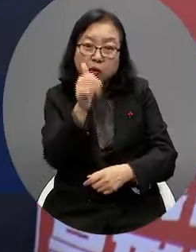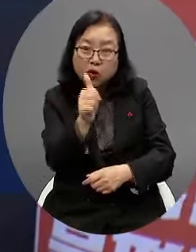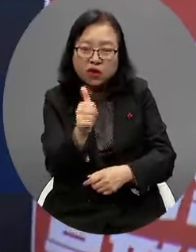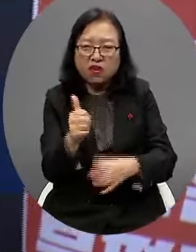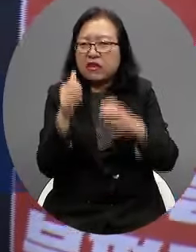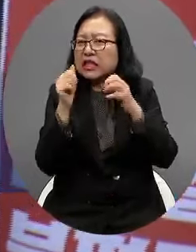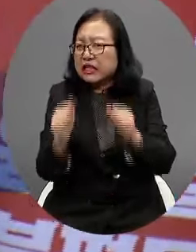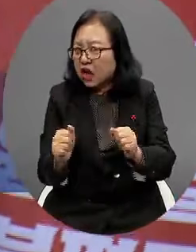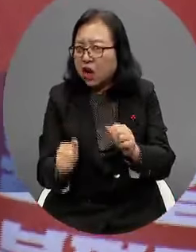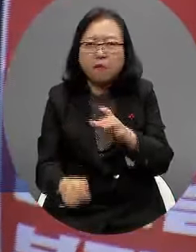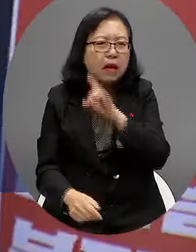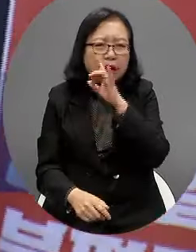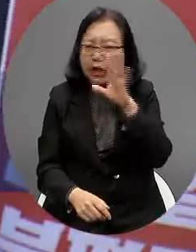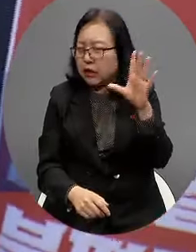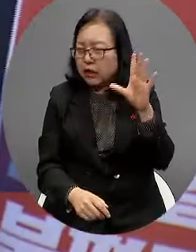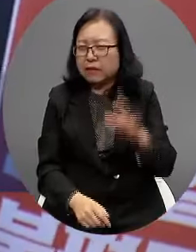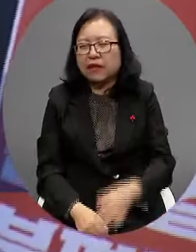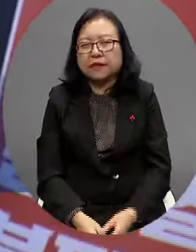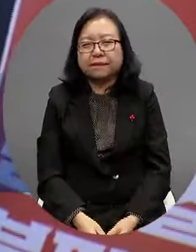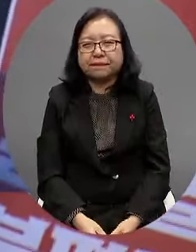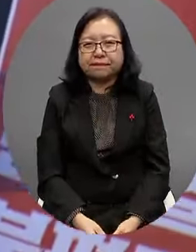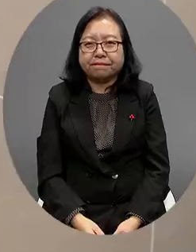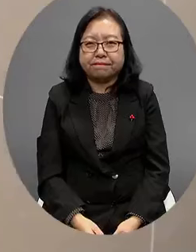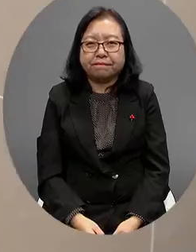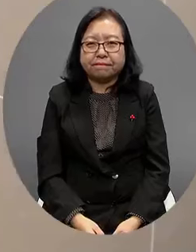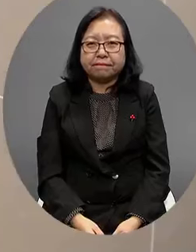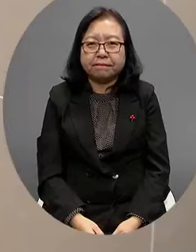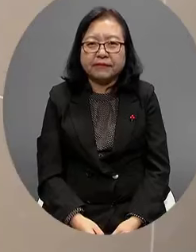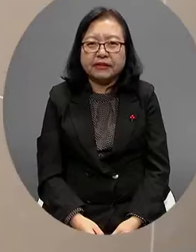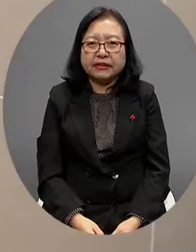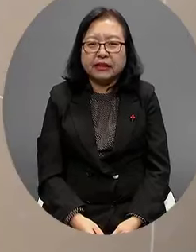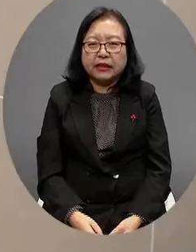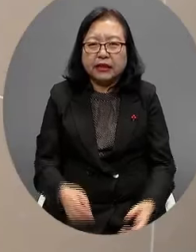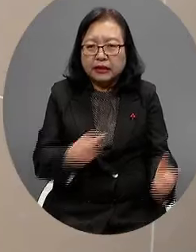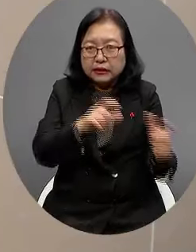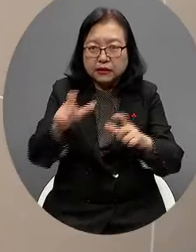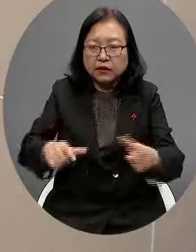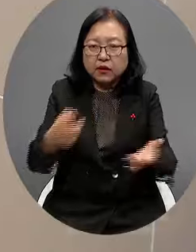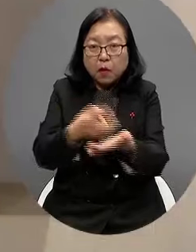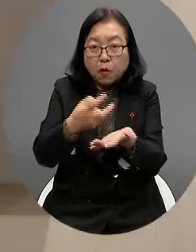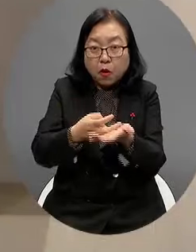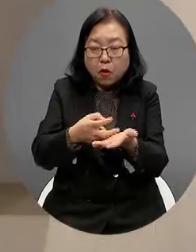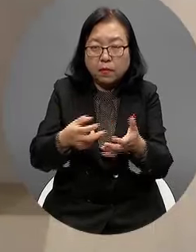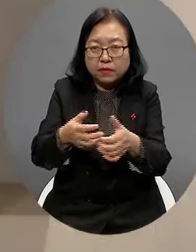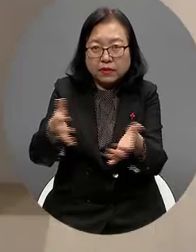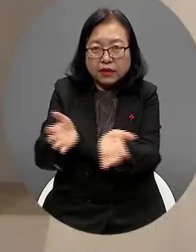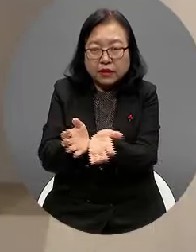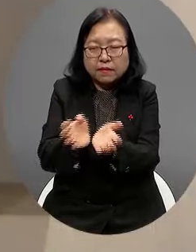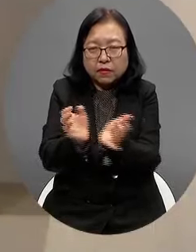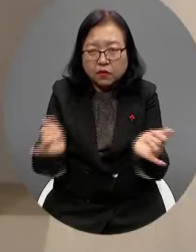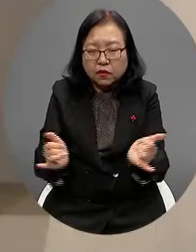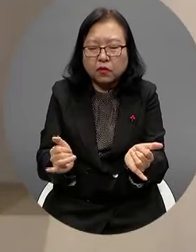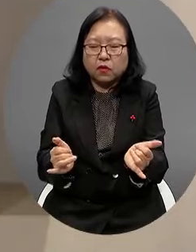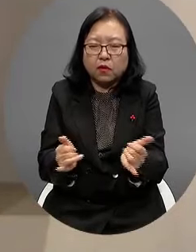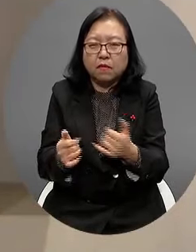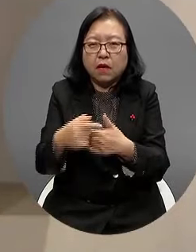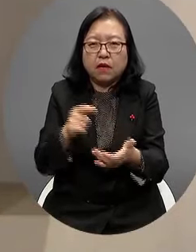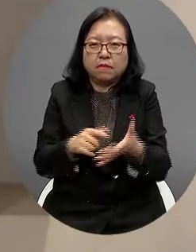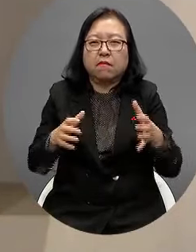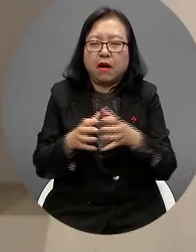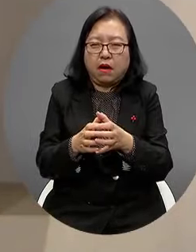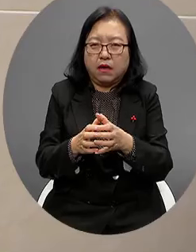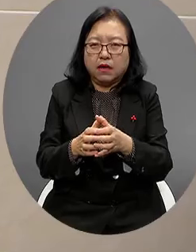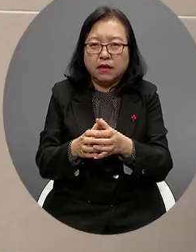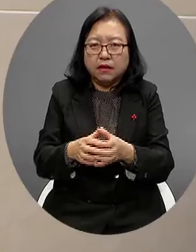자리에 있어서는 안됩니다 지역 법조인들도 뜻을 함께했습니다 충북지방